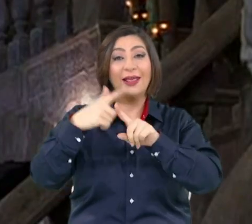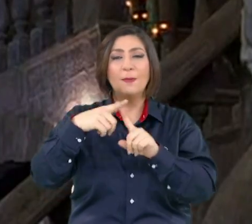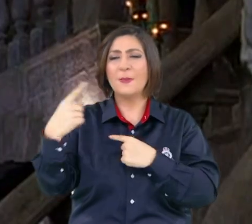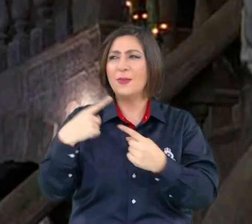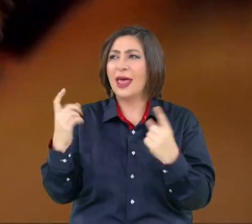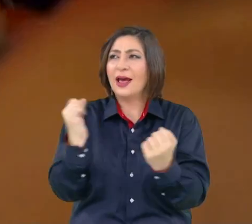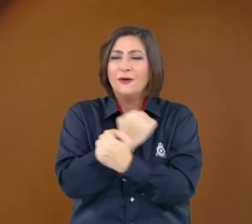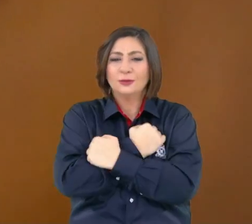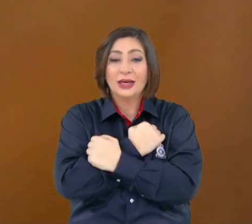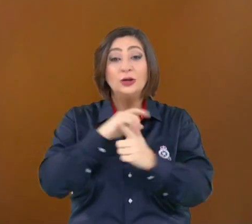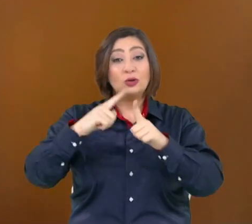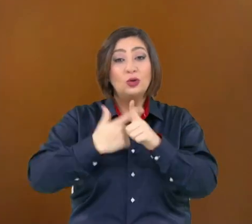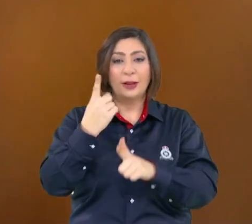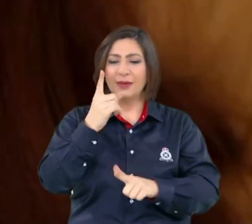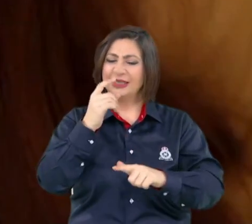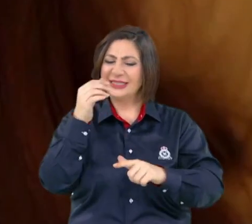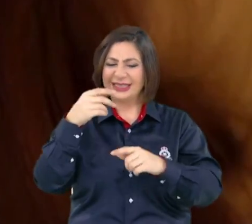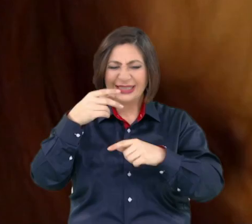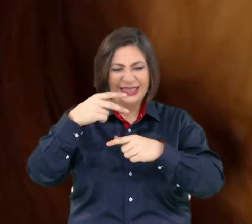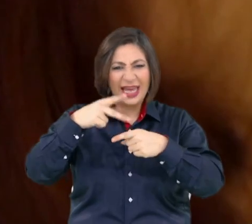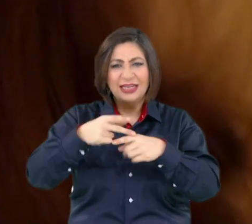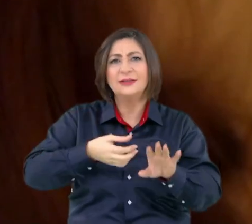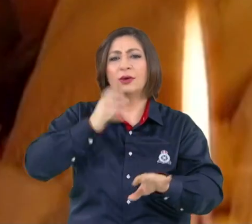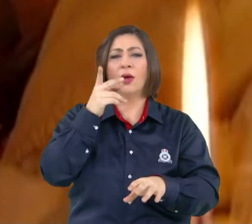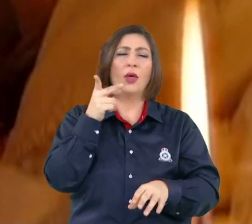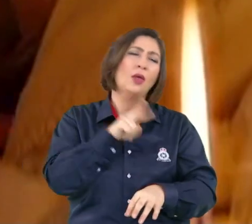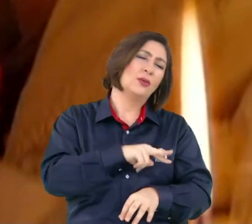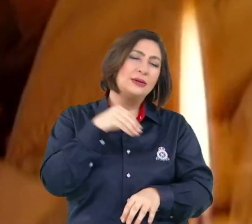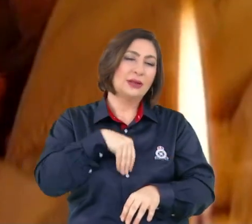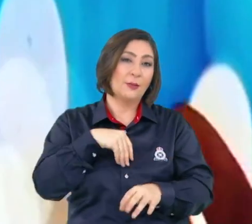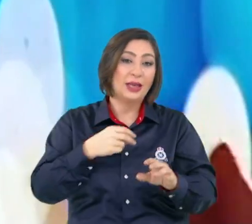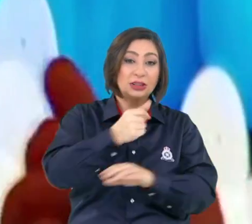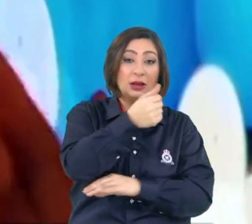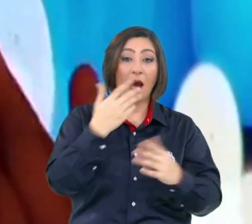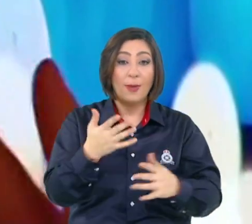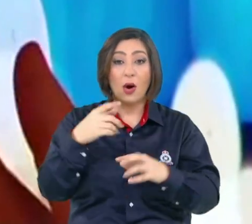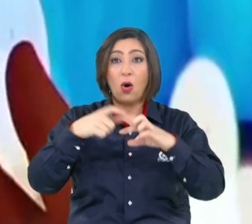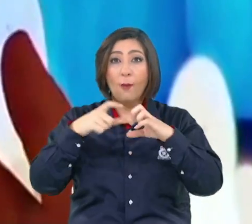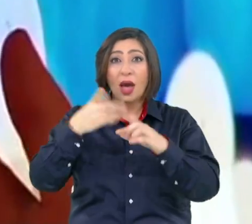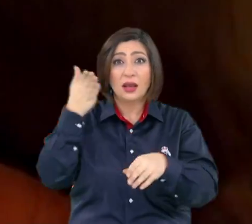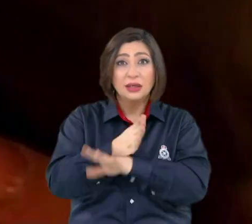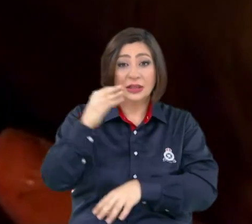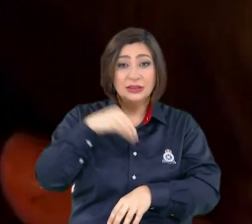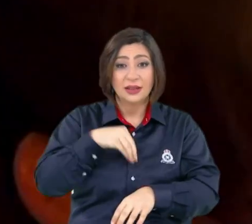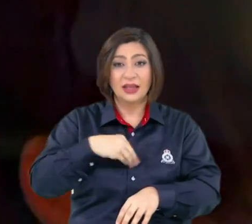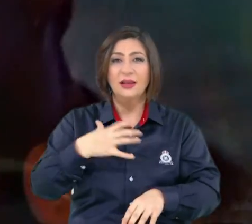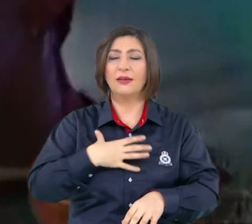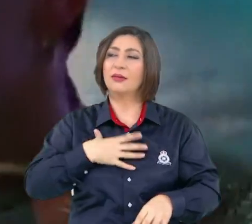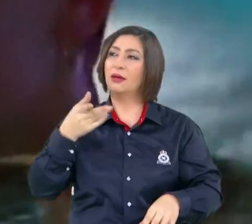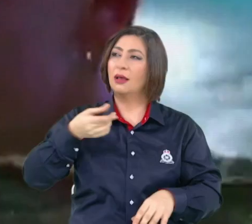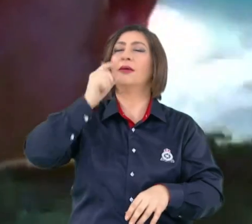Birbirlerine kavuşmak. Juliet bir zehir içti. Kendine öldü süsü verip kaçacaktı. Ama Romeo gerçek sandı. İntihar